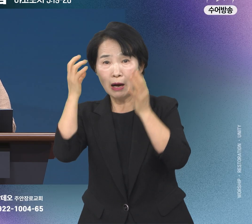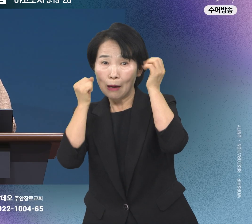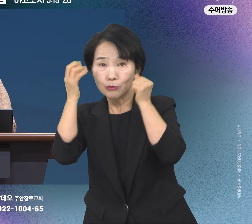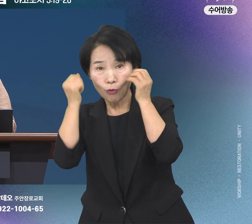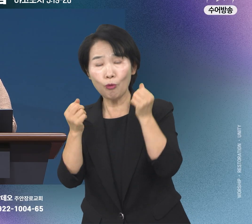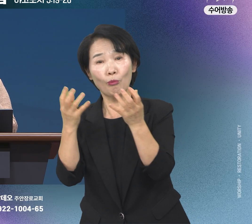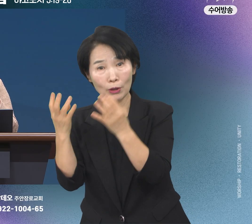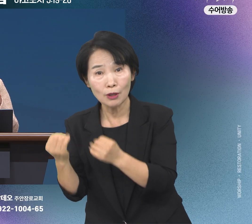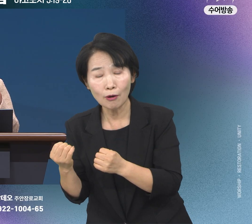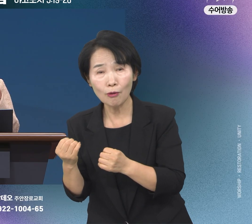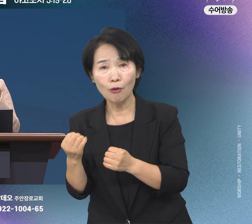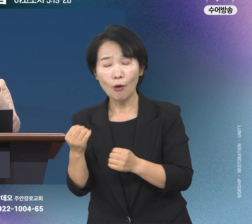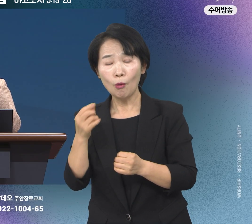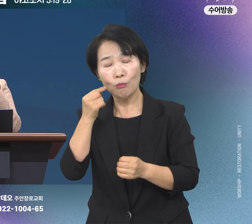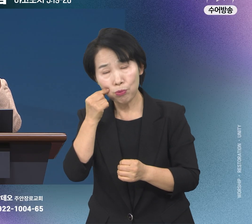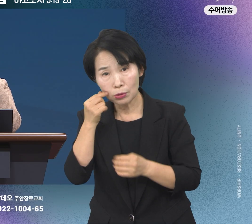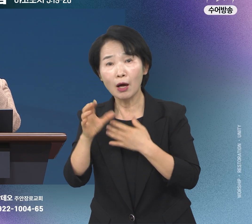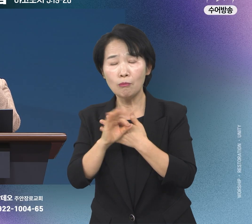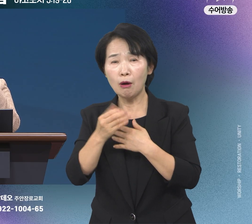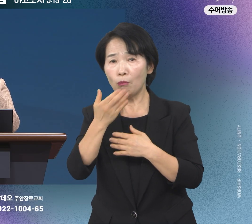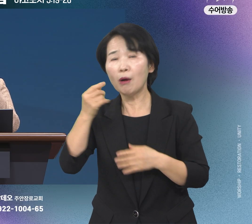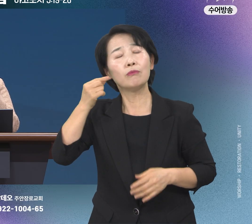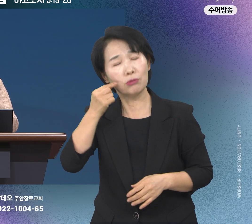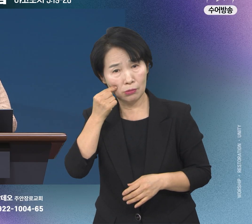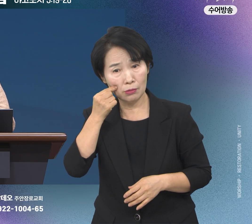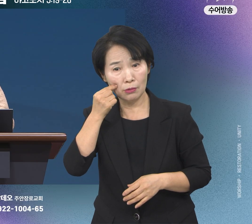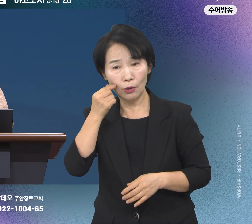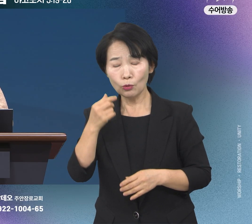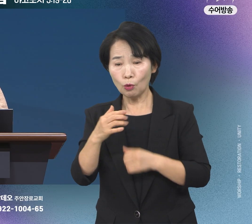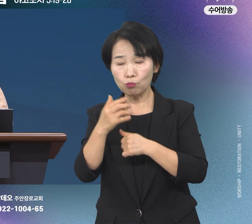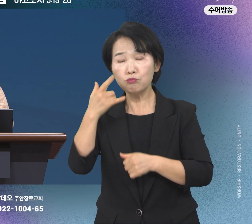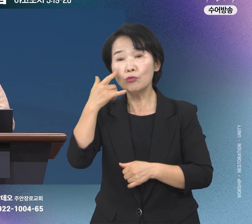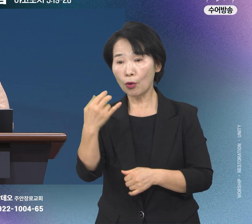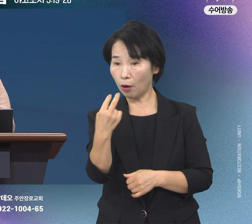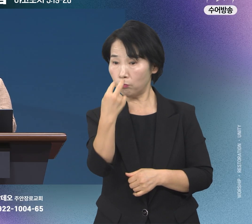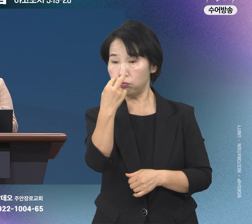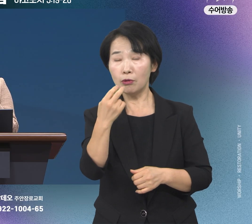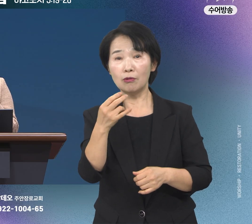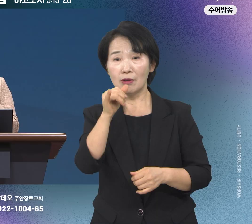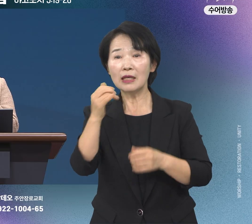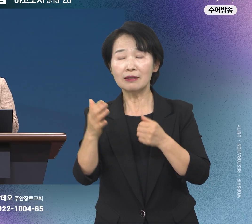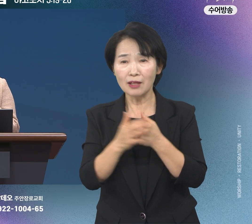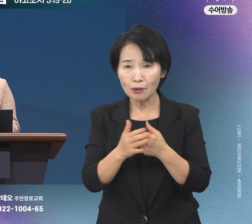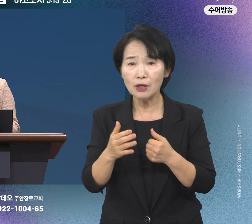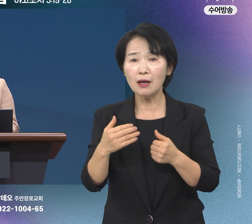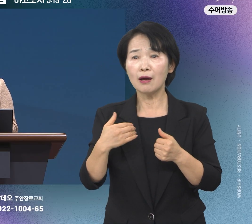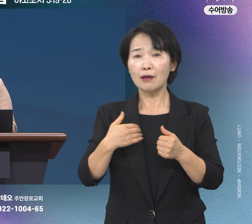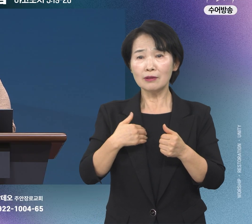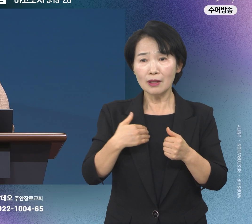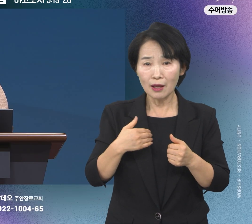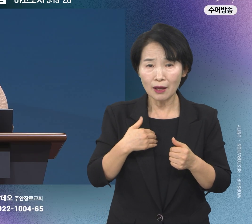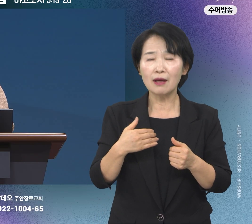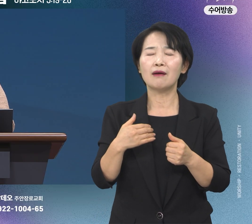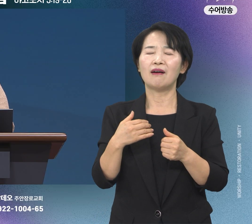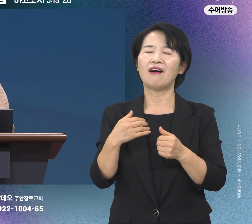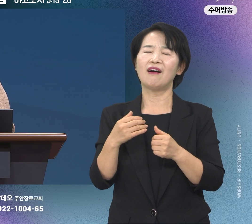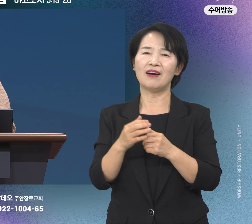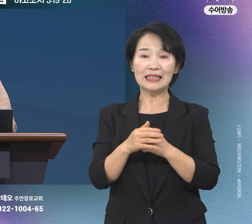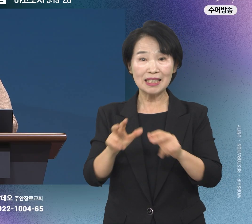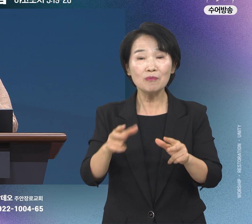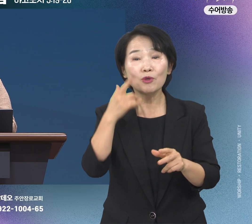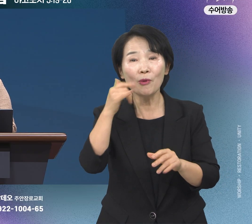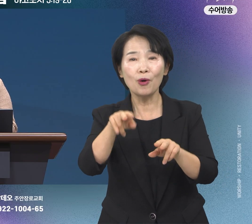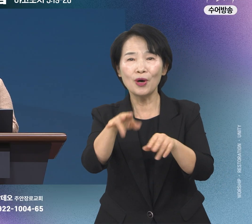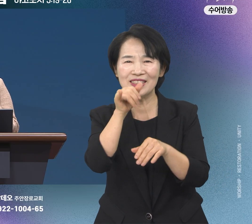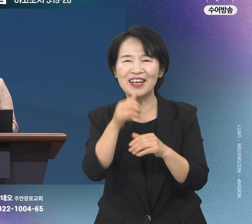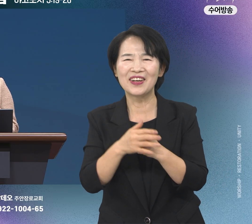기억나시죠? 제가 저 부모님이 저 밑에서 저를 보고 계시기 때문에 어떤 교육을 받았는지 다 얘기를 드릴 수는 없으나